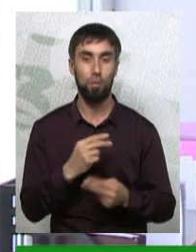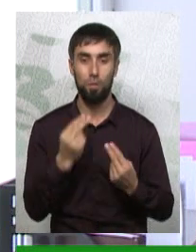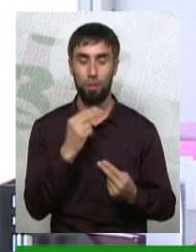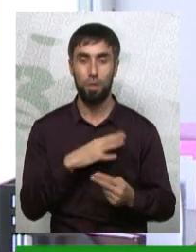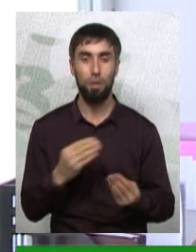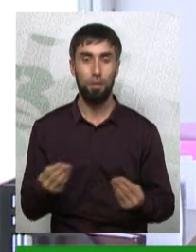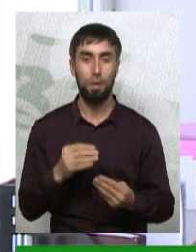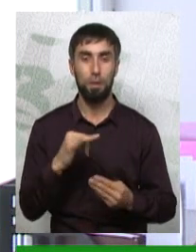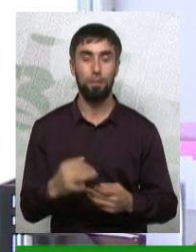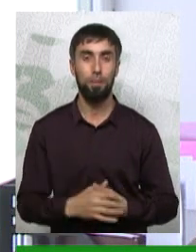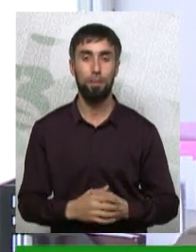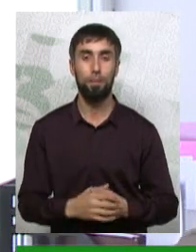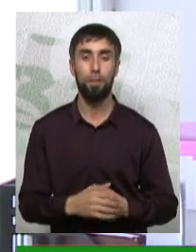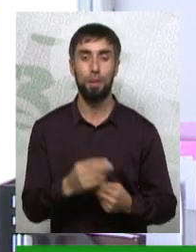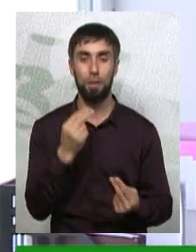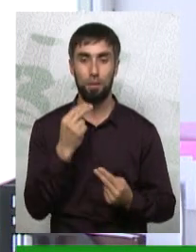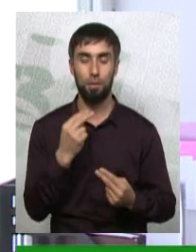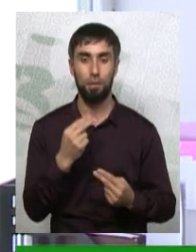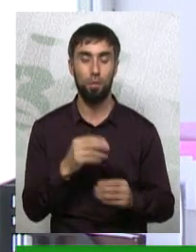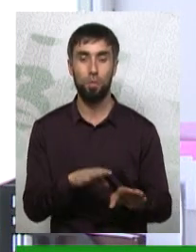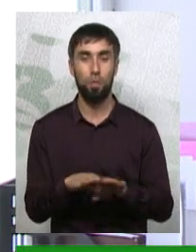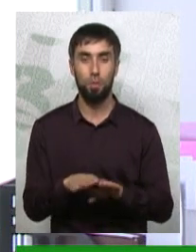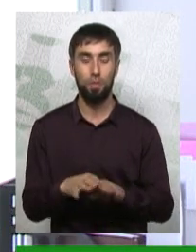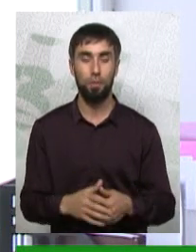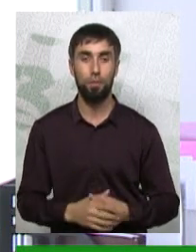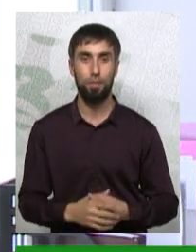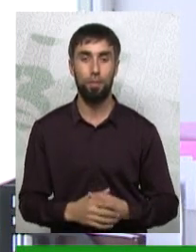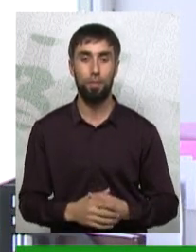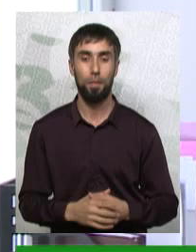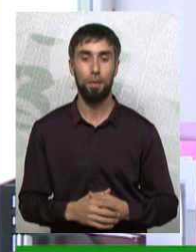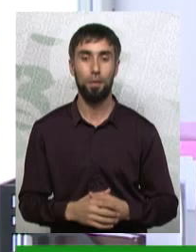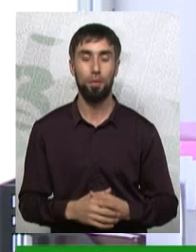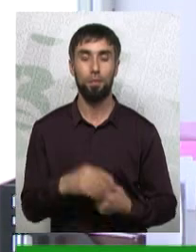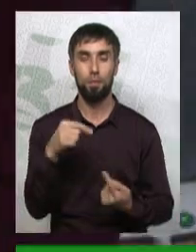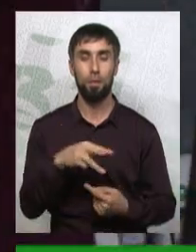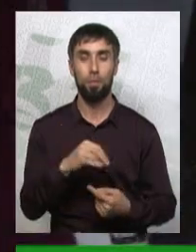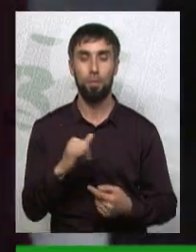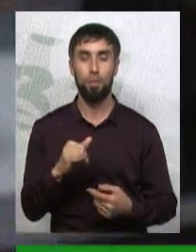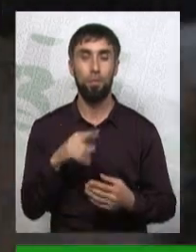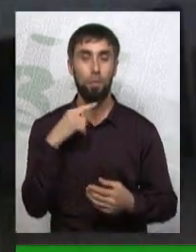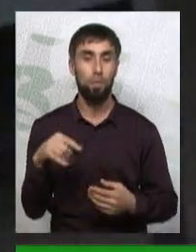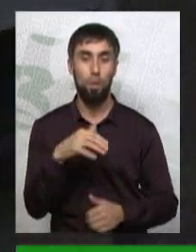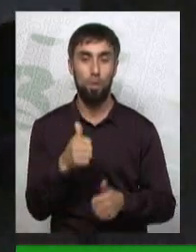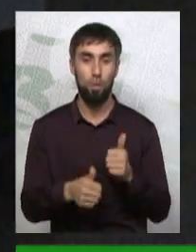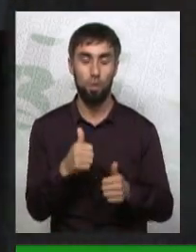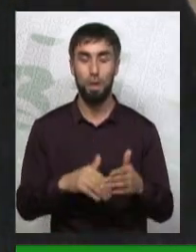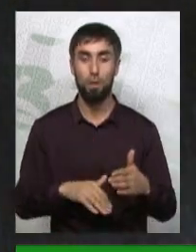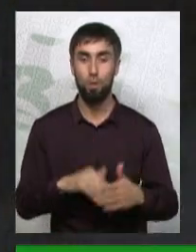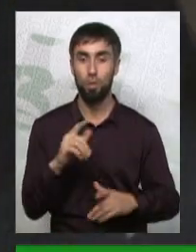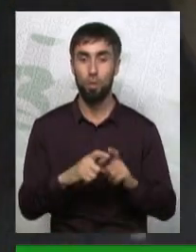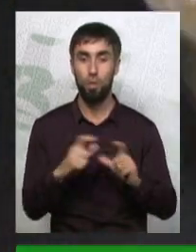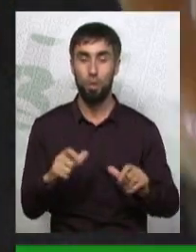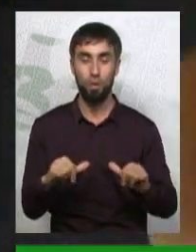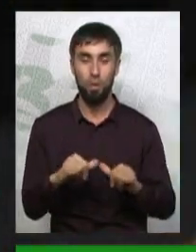была свежей и еда соответственно соответствовала к меню. Всероссийский конкурс «Лучшая